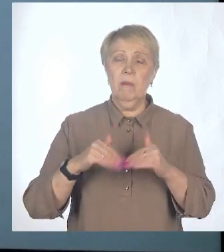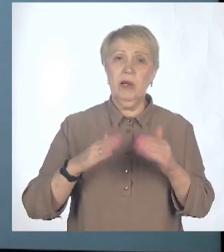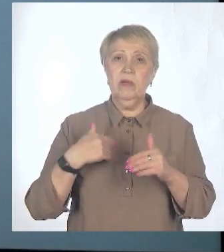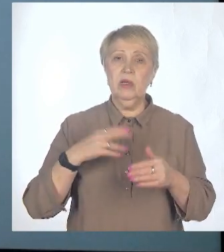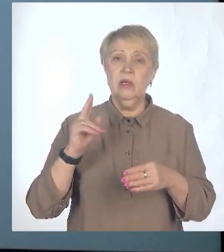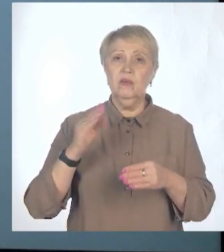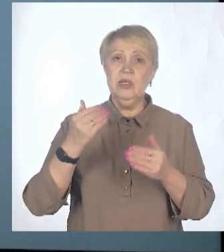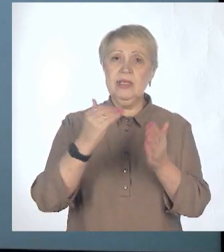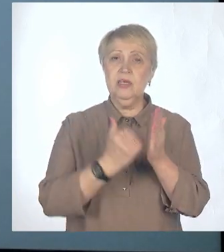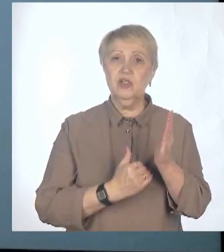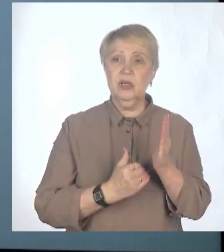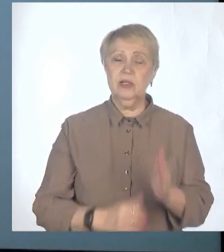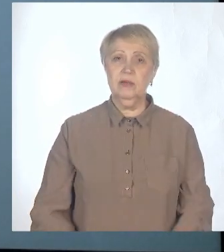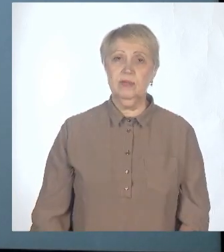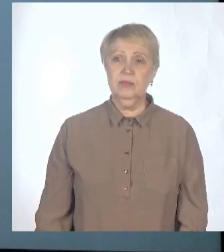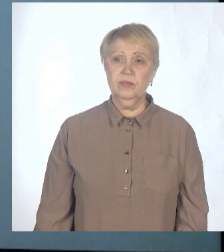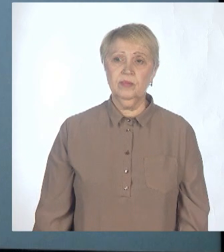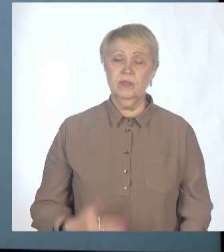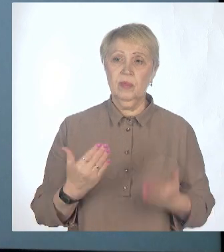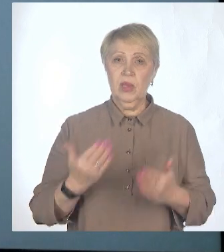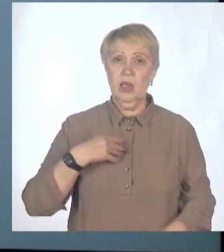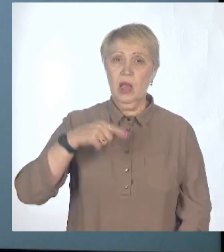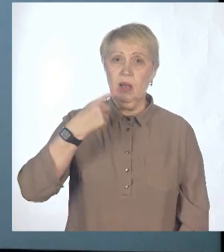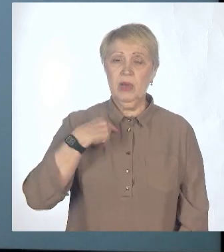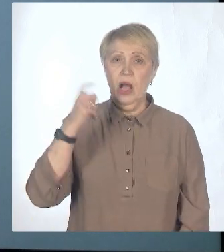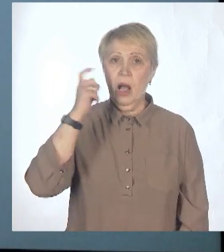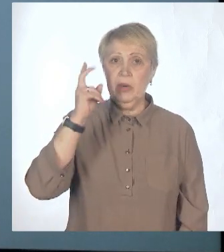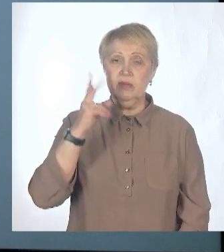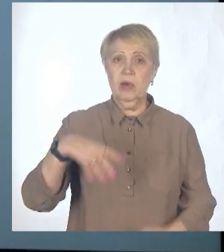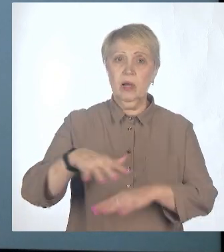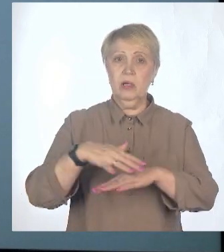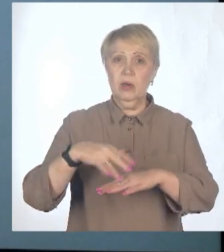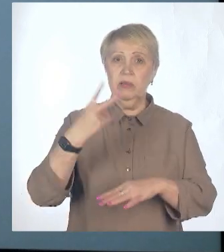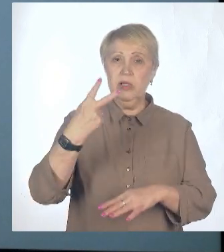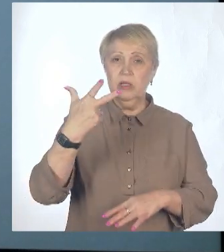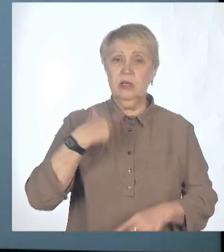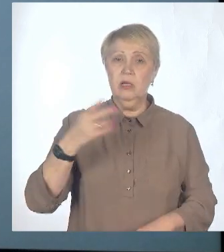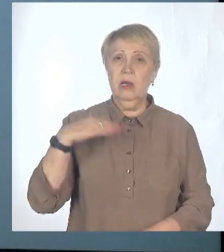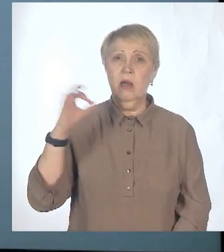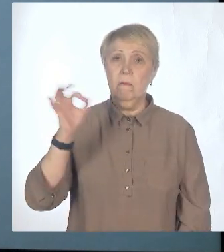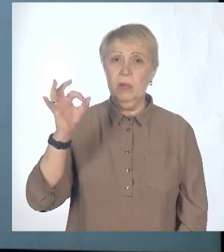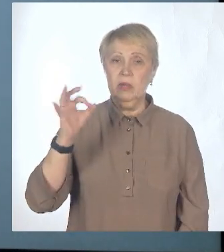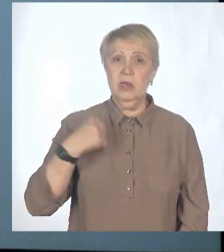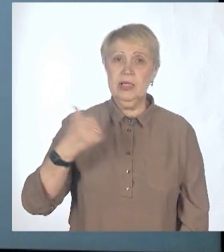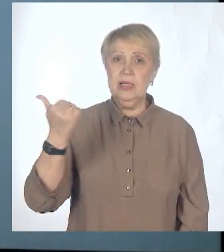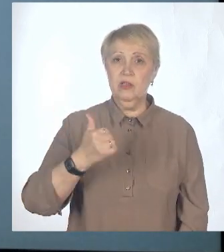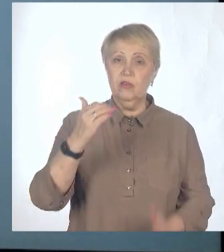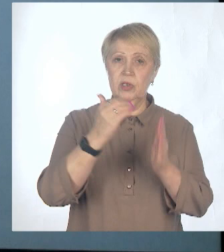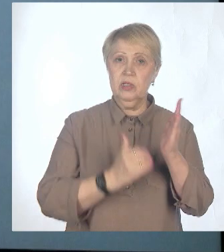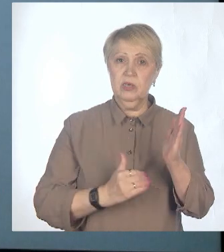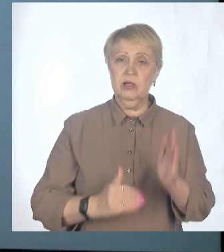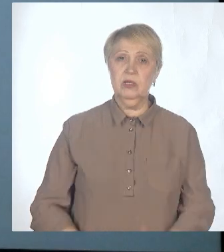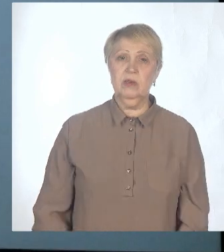резюме становится побольше. Если говорить про Хабаровский край, там на 23% за неделю снизилось количество вакансий,